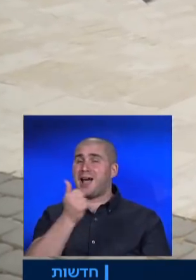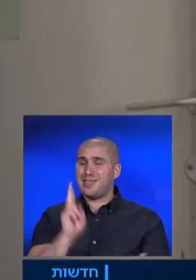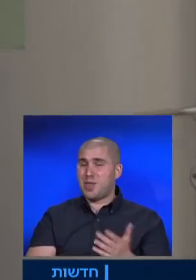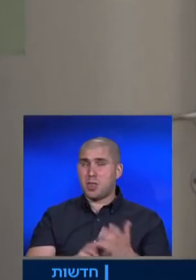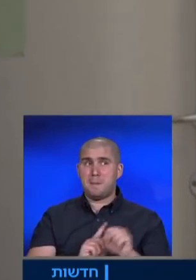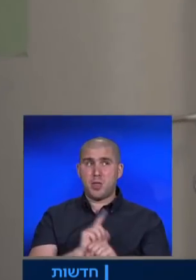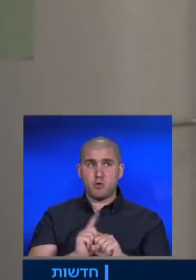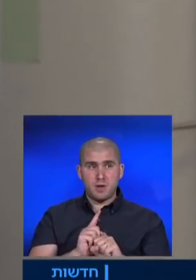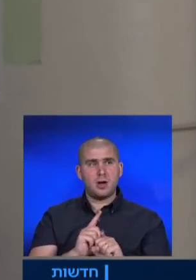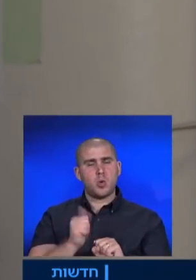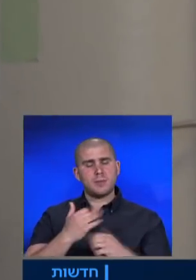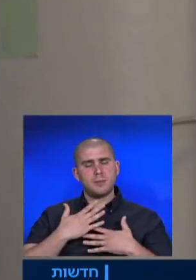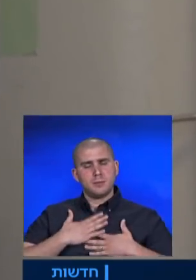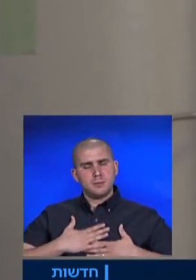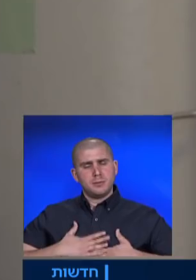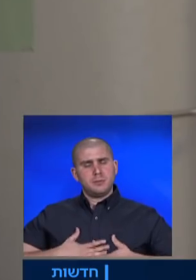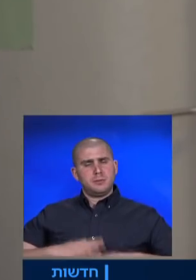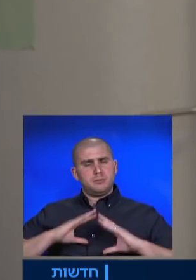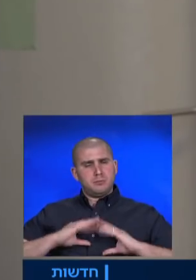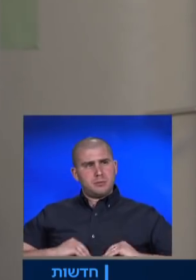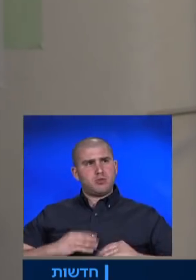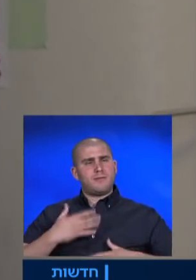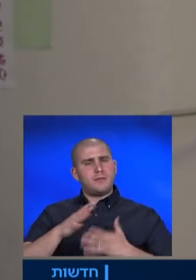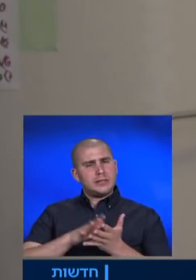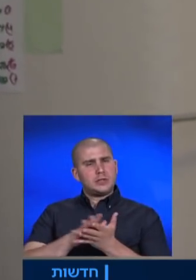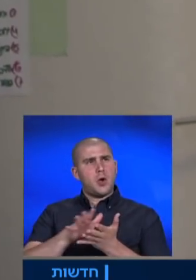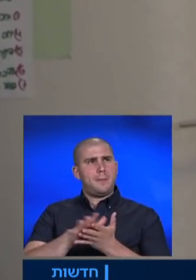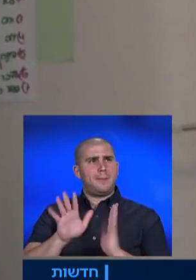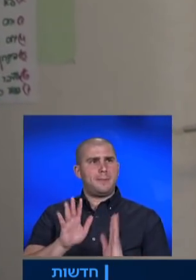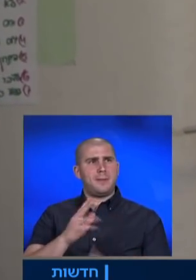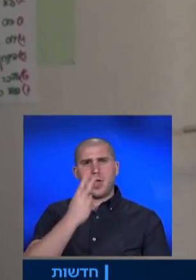לנשום עמוק ולזרום. ולראות